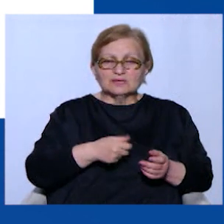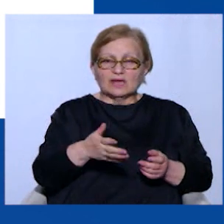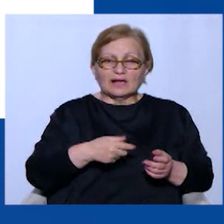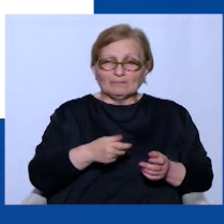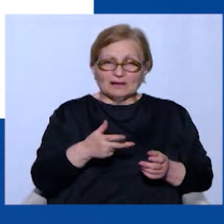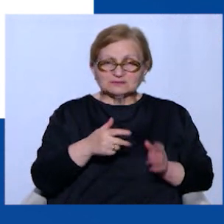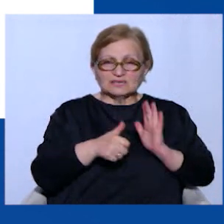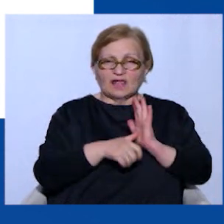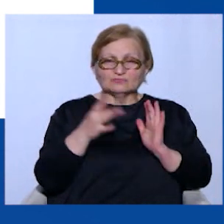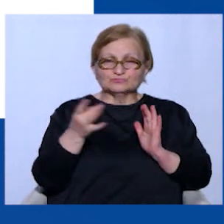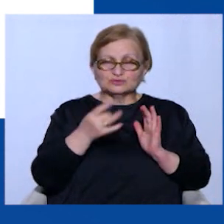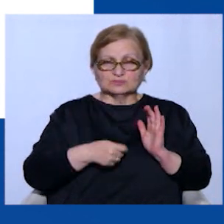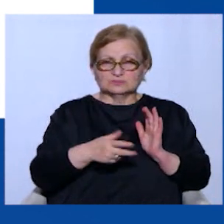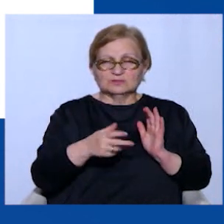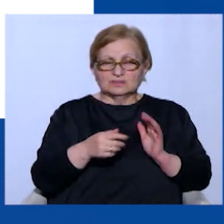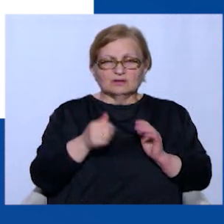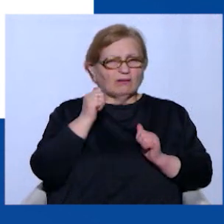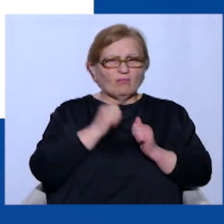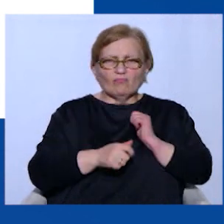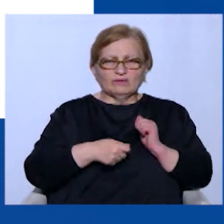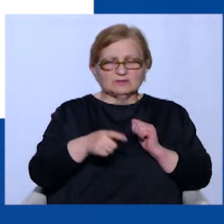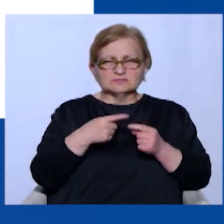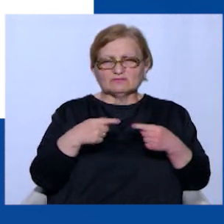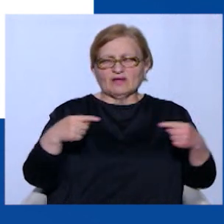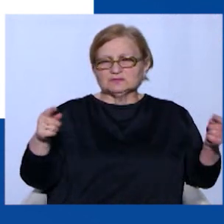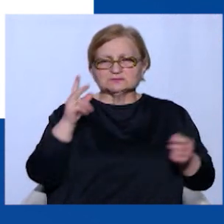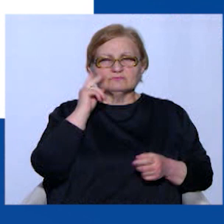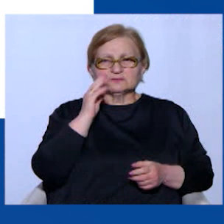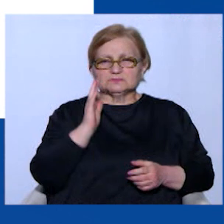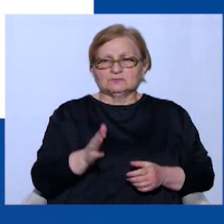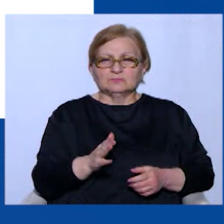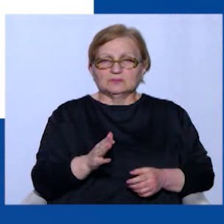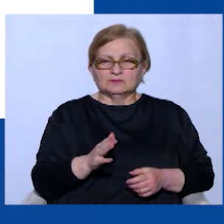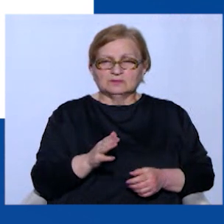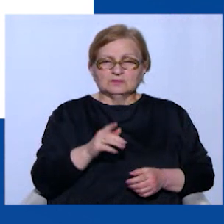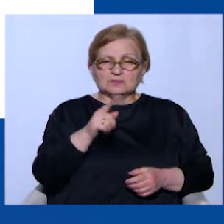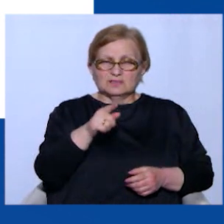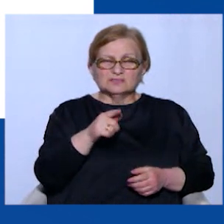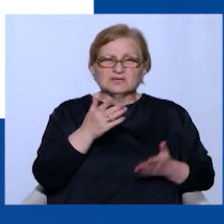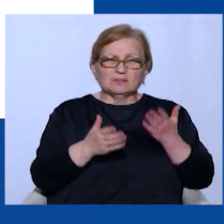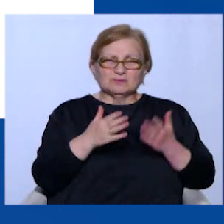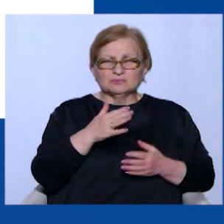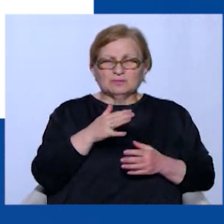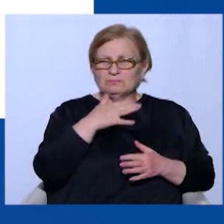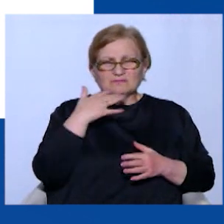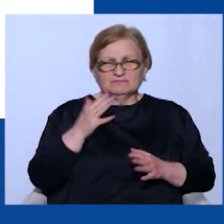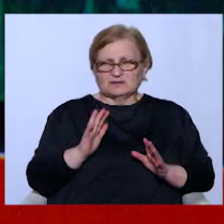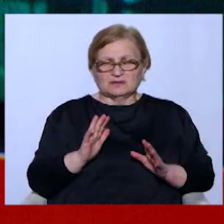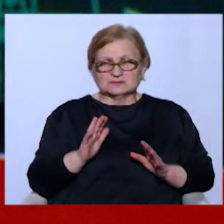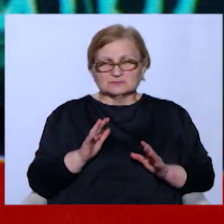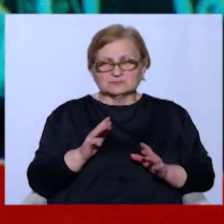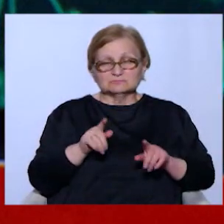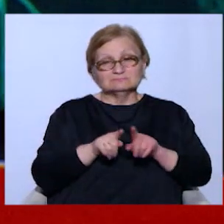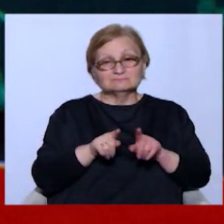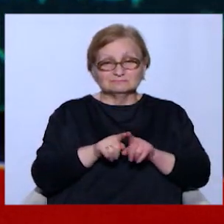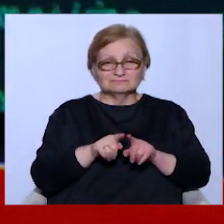გავაგორებ და ყველა ჯერზე დაჯდება სხვადასხვა რიცხვი. ამოვარდება სხვადასხვა რიცხვი. ეს ალბათობა არც ისე დიდია. მიუხედავად იმისა,